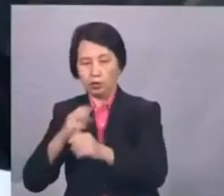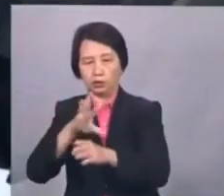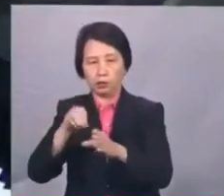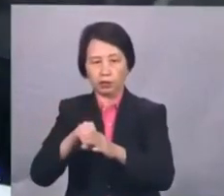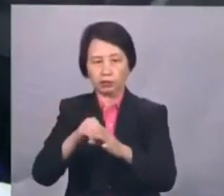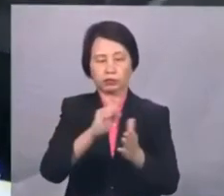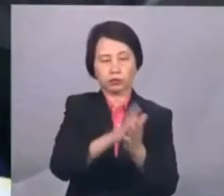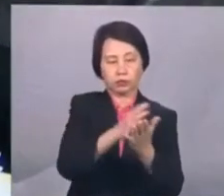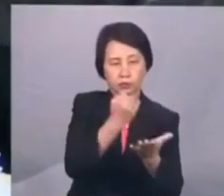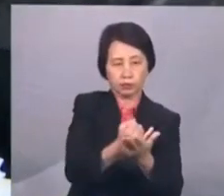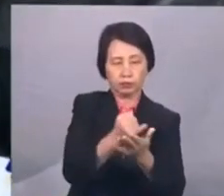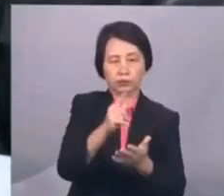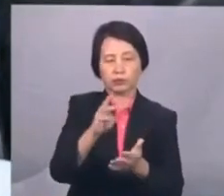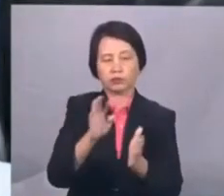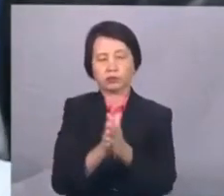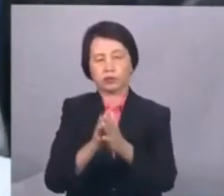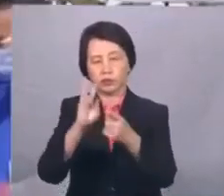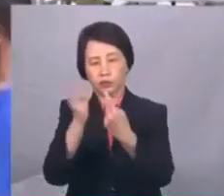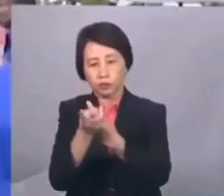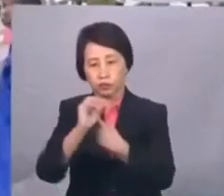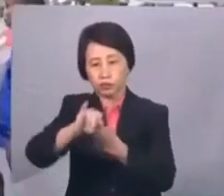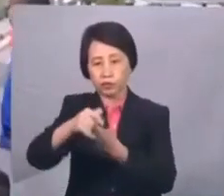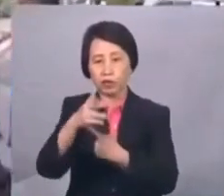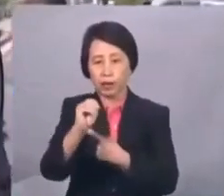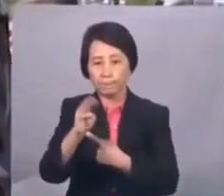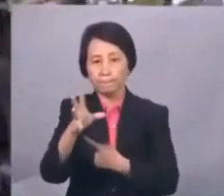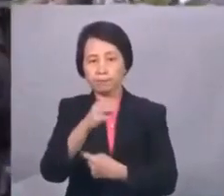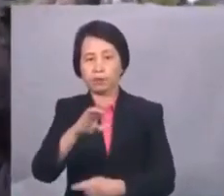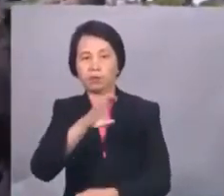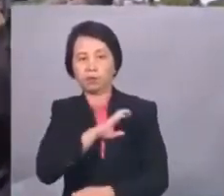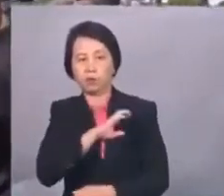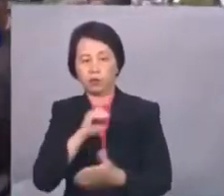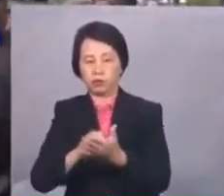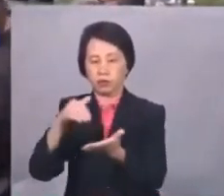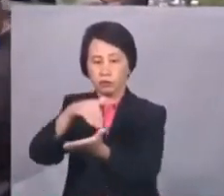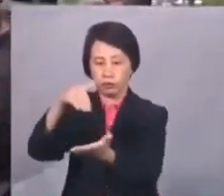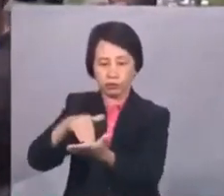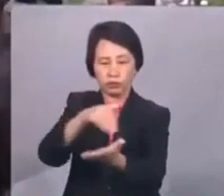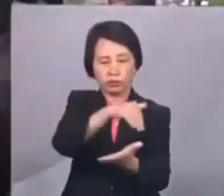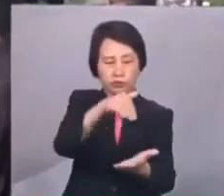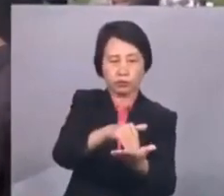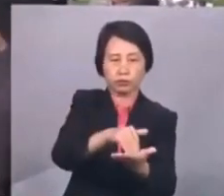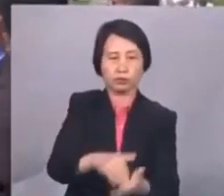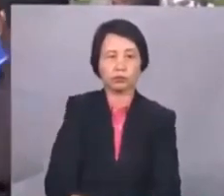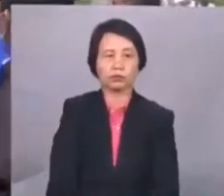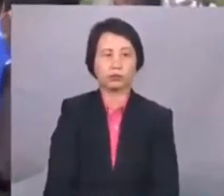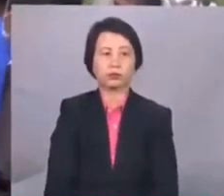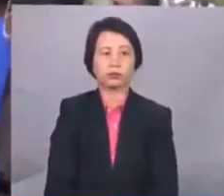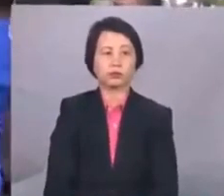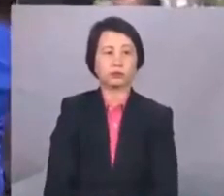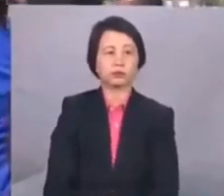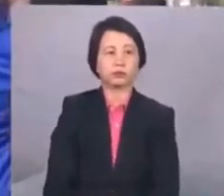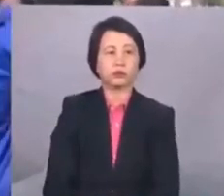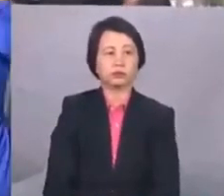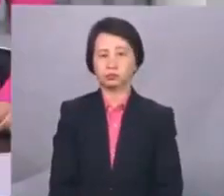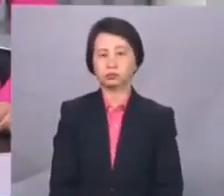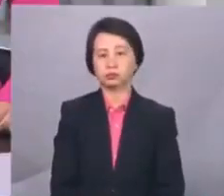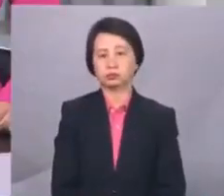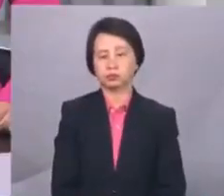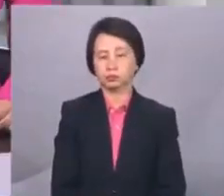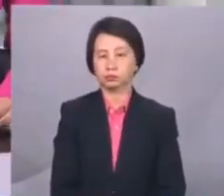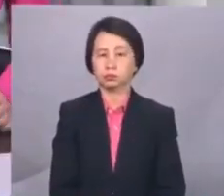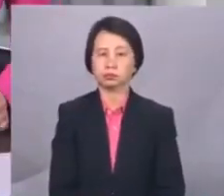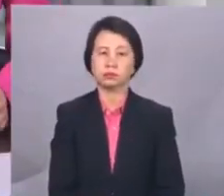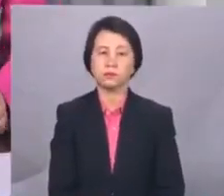jabatan ini kristen jabatan kebajikan masyarakat dan polis di stesen sedia ada Hai